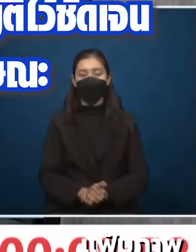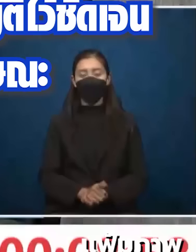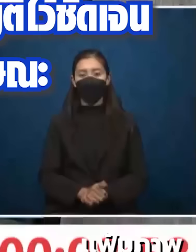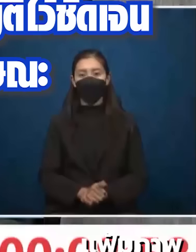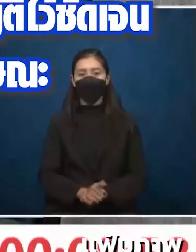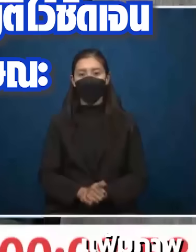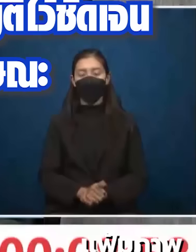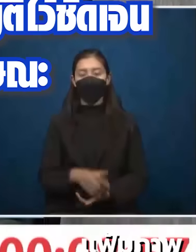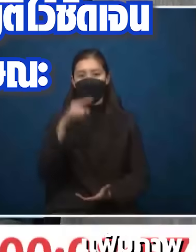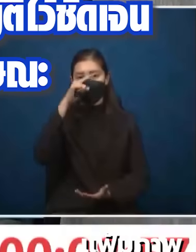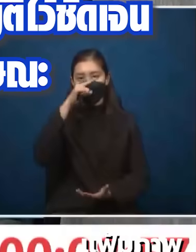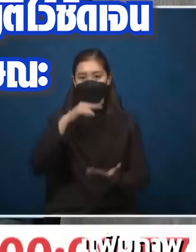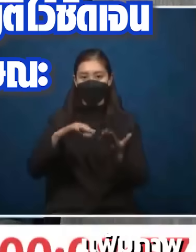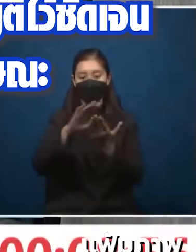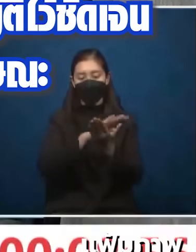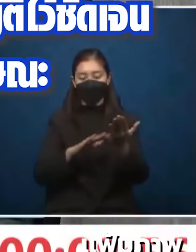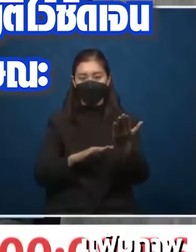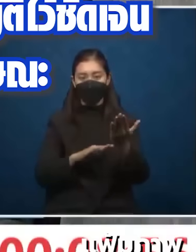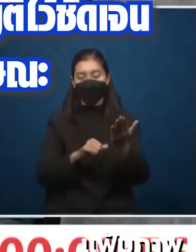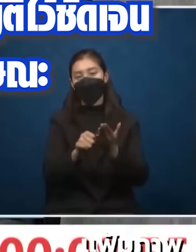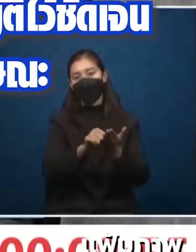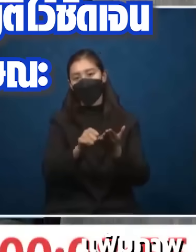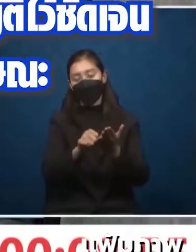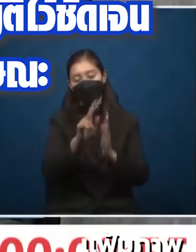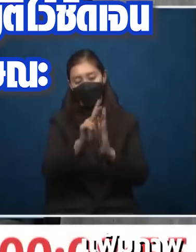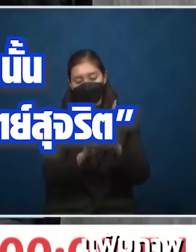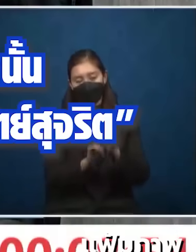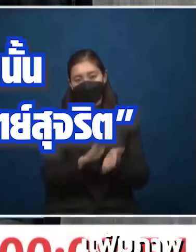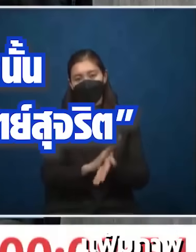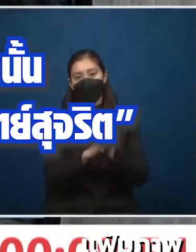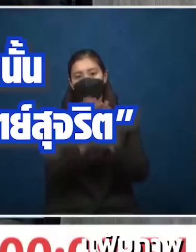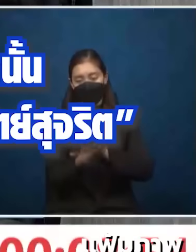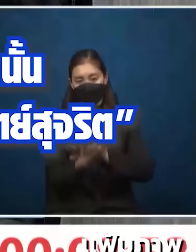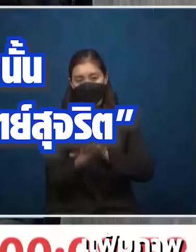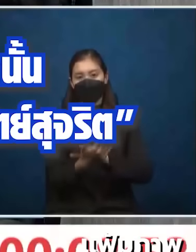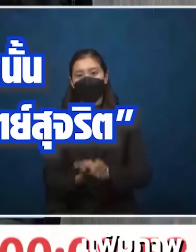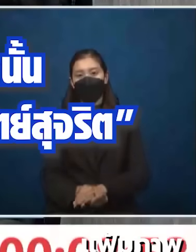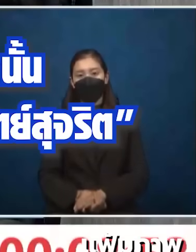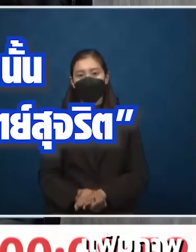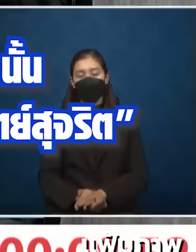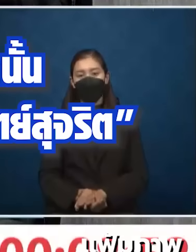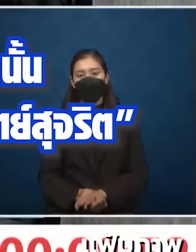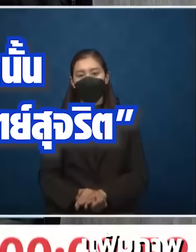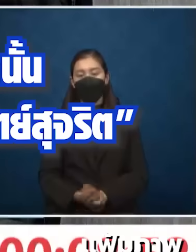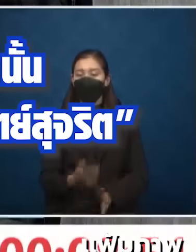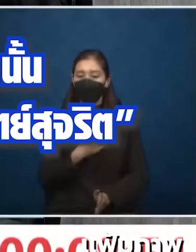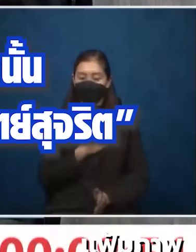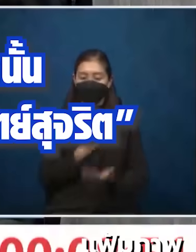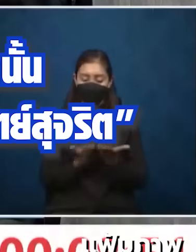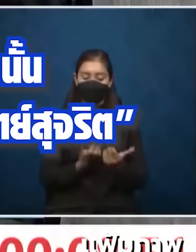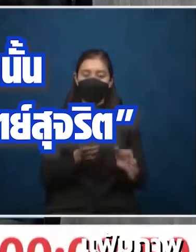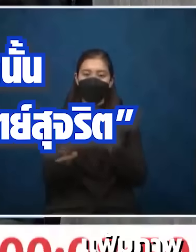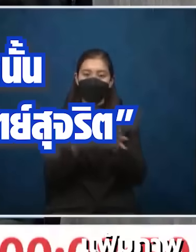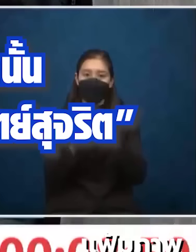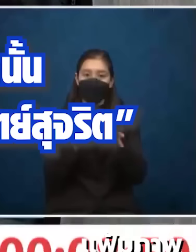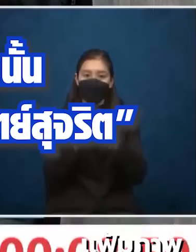สารเช่นกรณีนายพิธาก็ไม่มีปัญหาอะไร 2. เมื่อบุคคลนั้นไม่มีปัญหาตาม